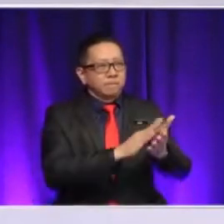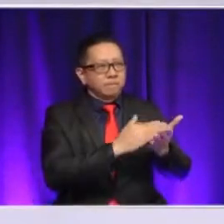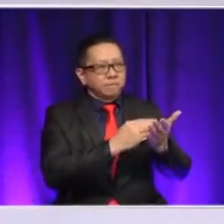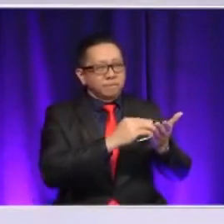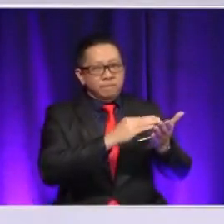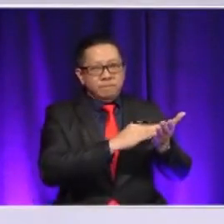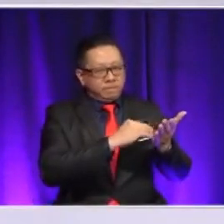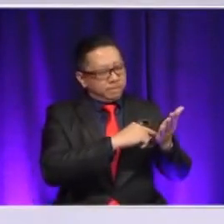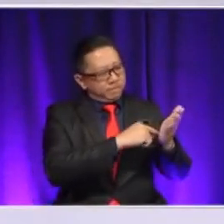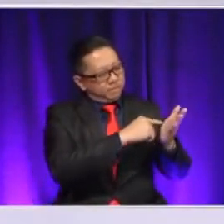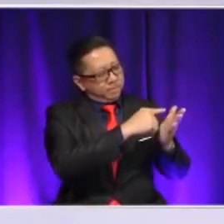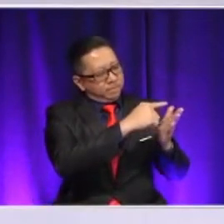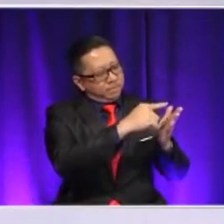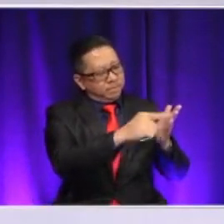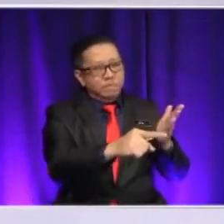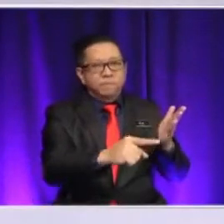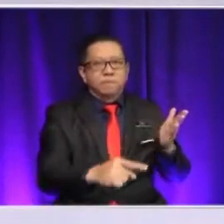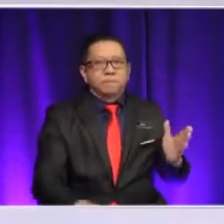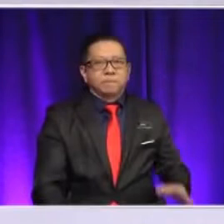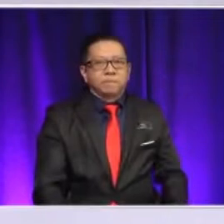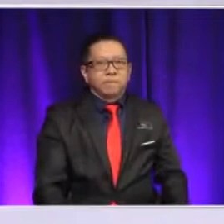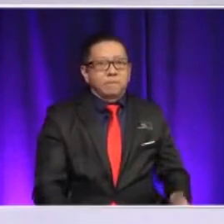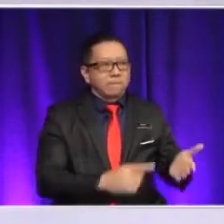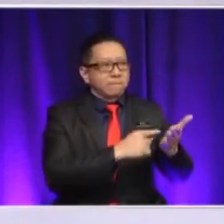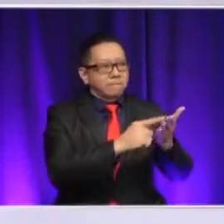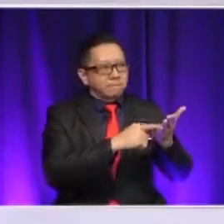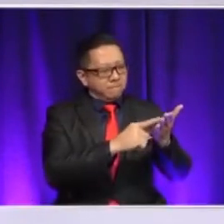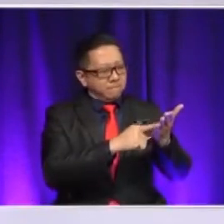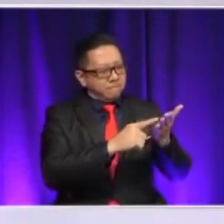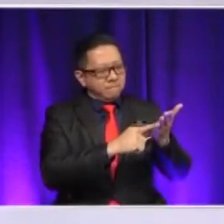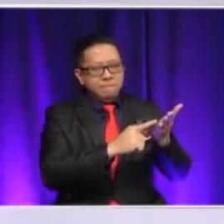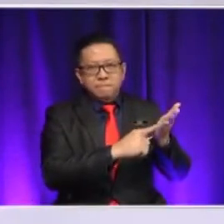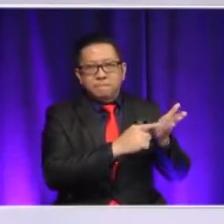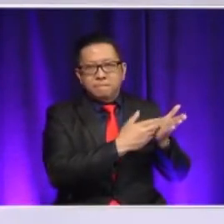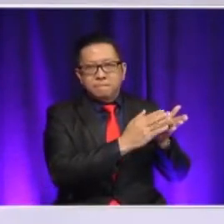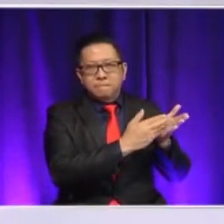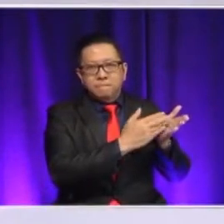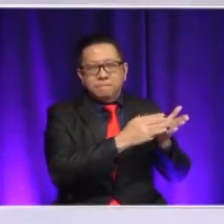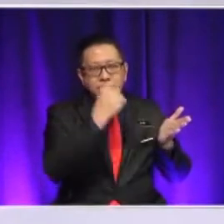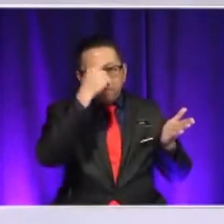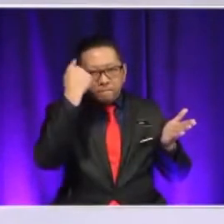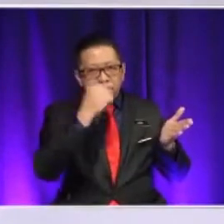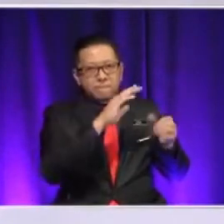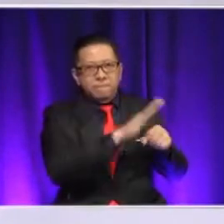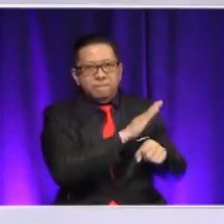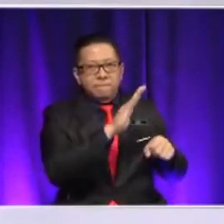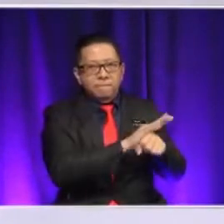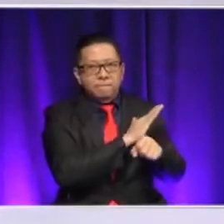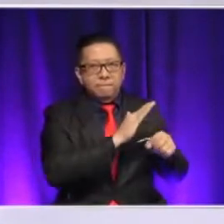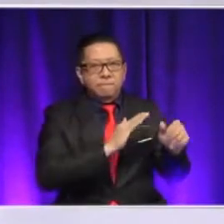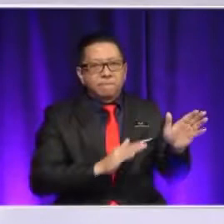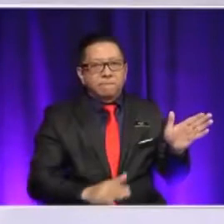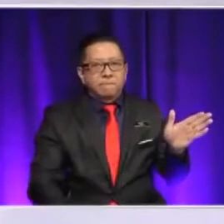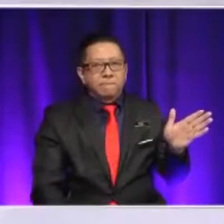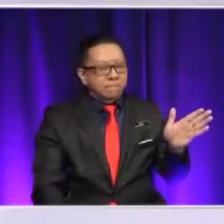yeah naik obati Kita penuh ke situ Sedang Ken